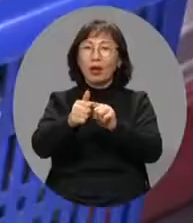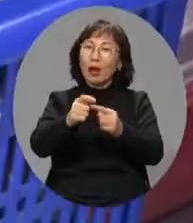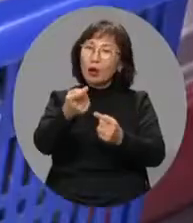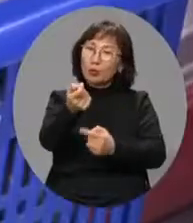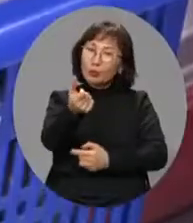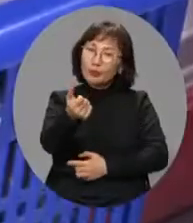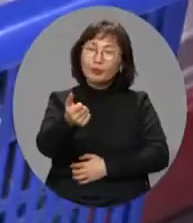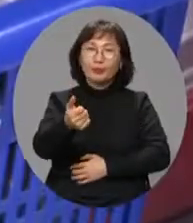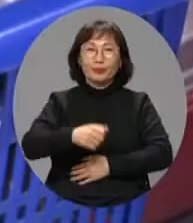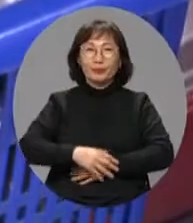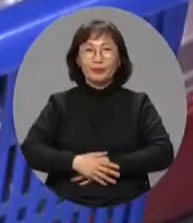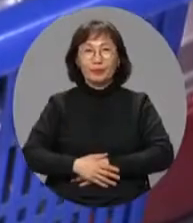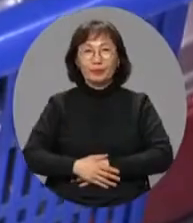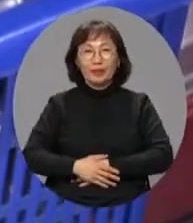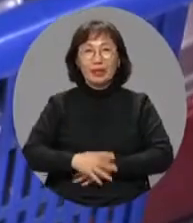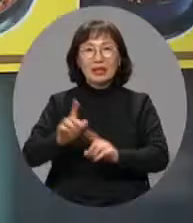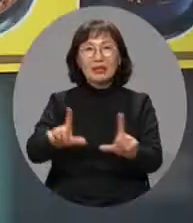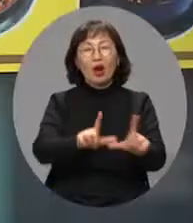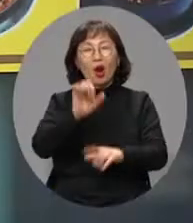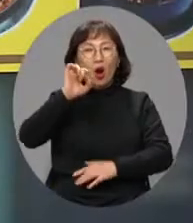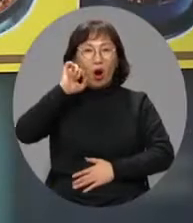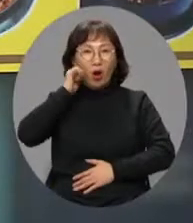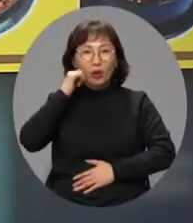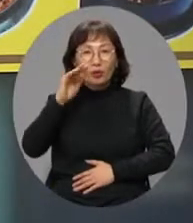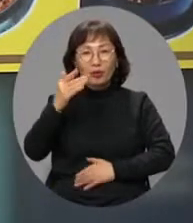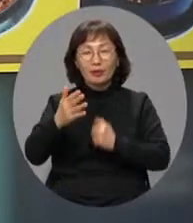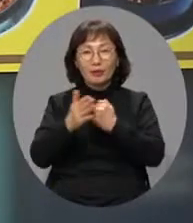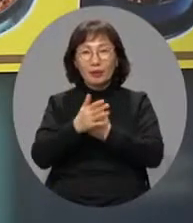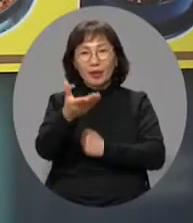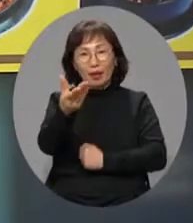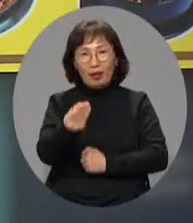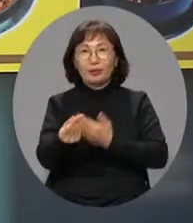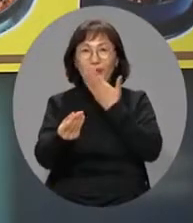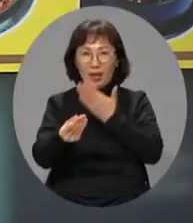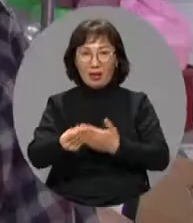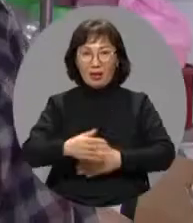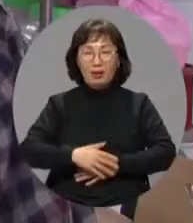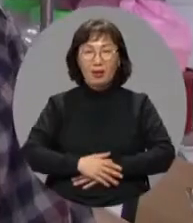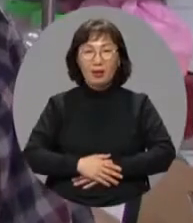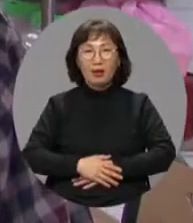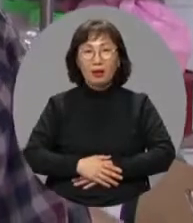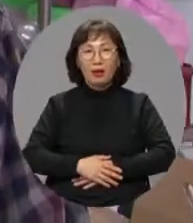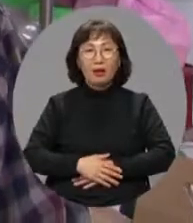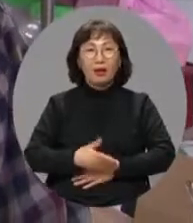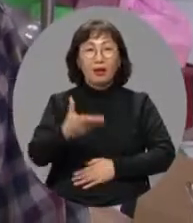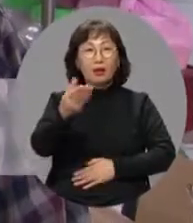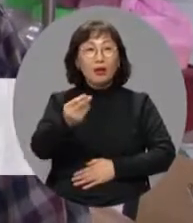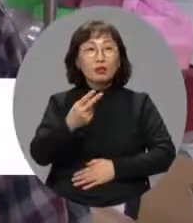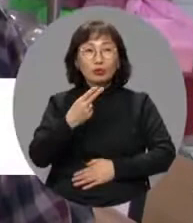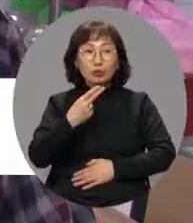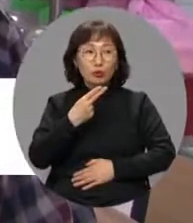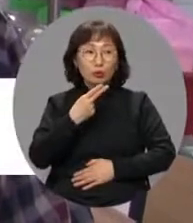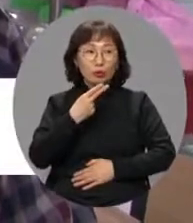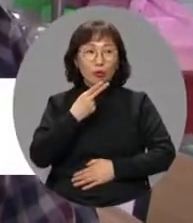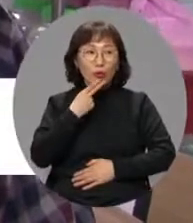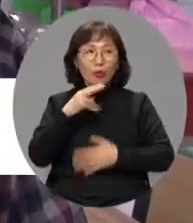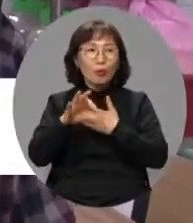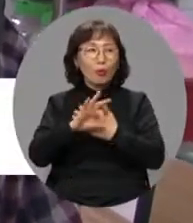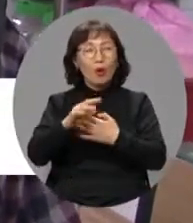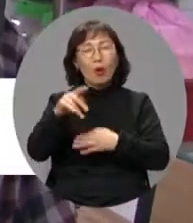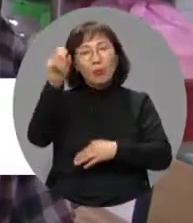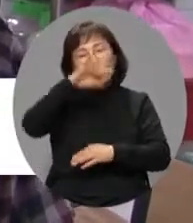꼽을 정도입니다. 생활이 어려워지면서 대출을 받기도 했습니다. 어떻게 하들 못하겠어요. 기존 들어간